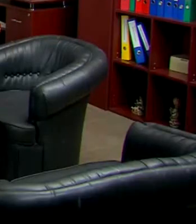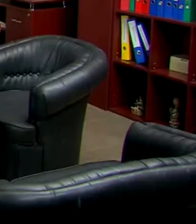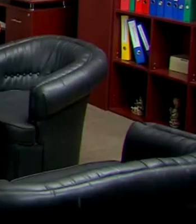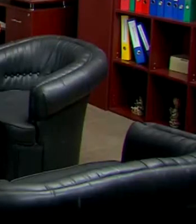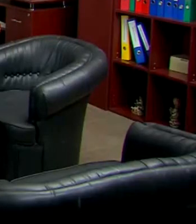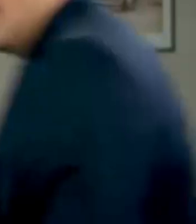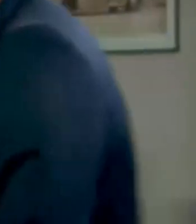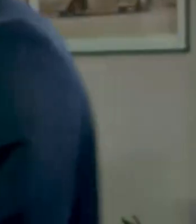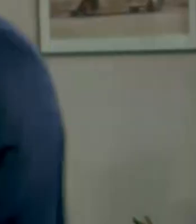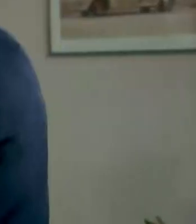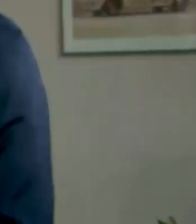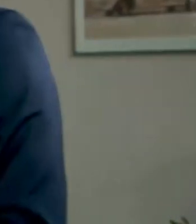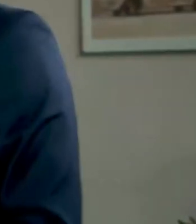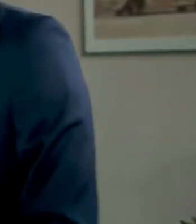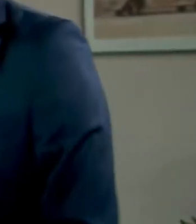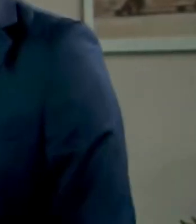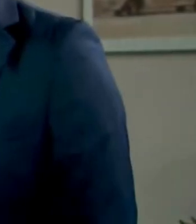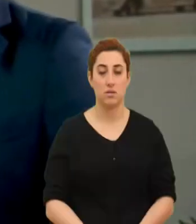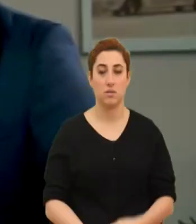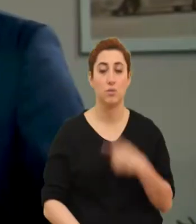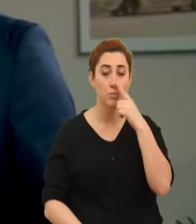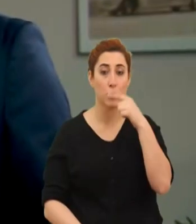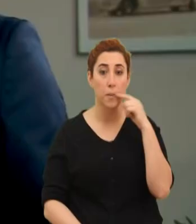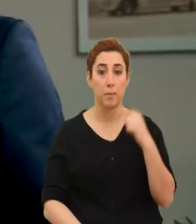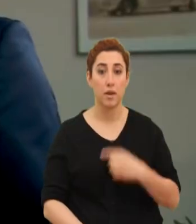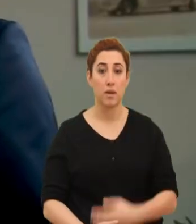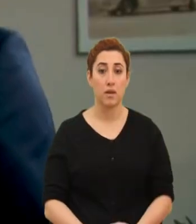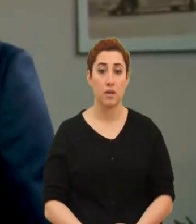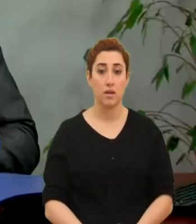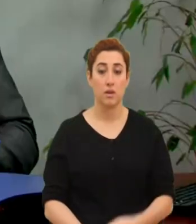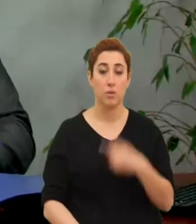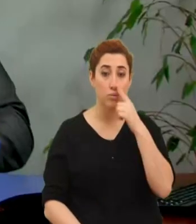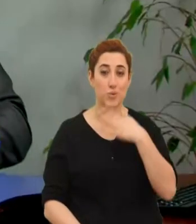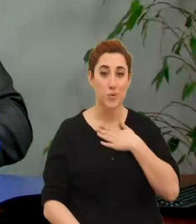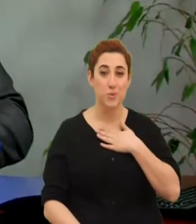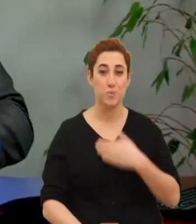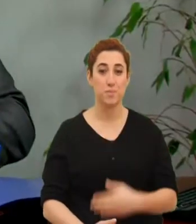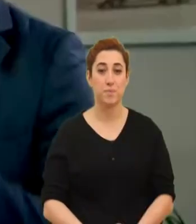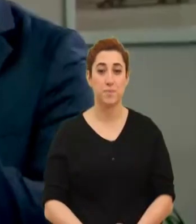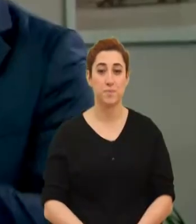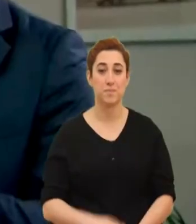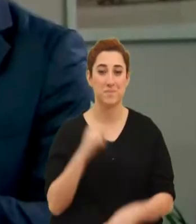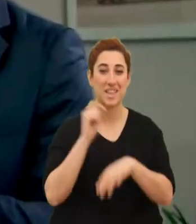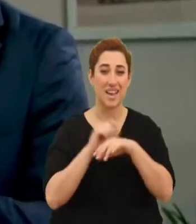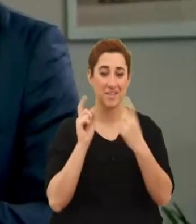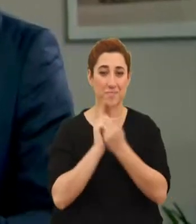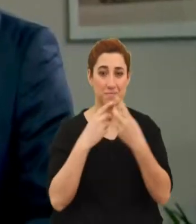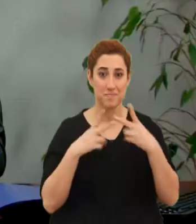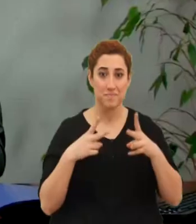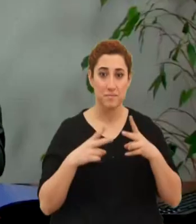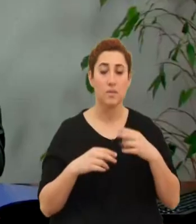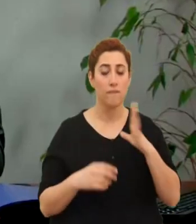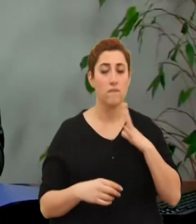Müdür odasında Nurhan el pençe divan içeri girdi. Müdür bey, müdürüm bir dakikanız var mı